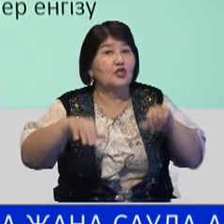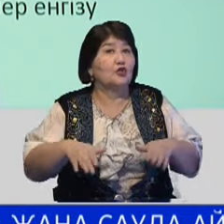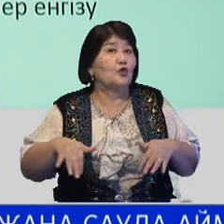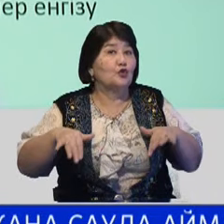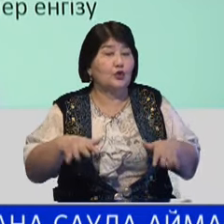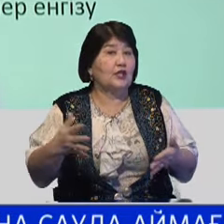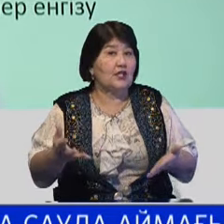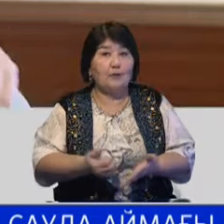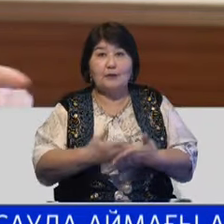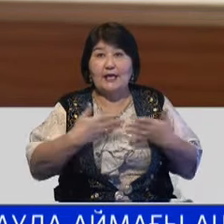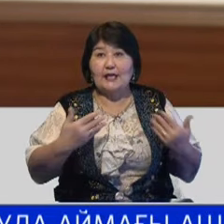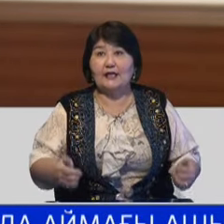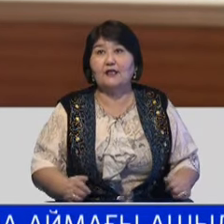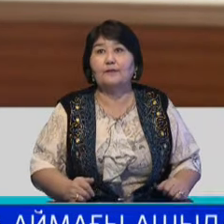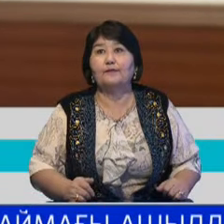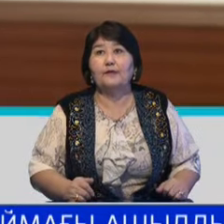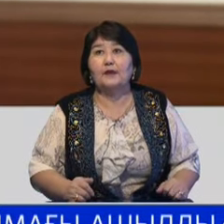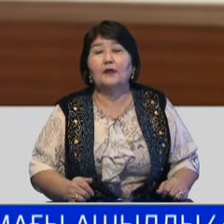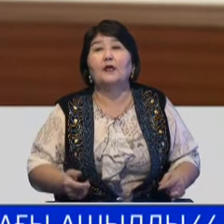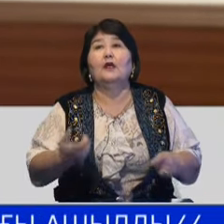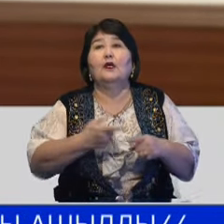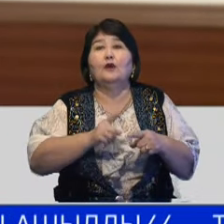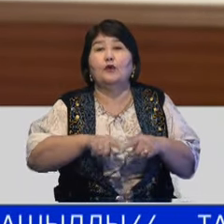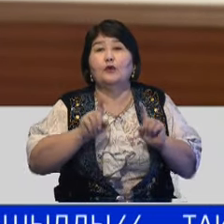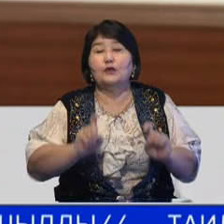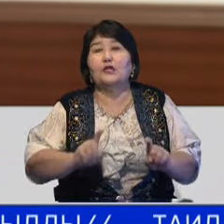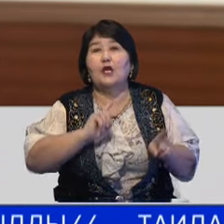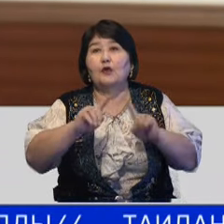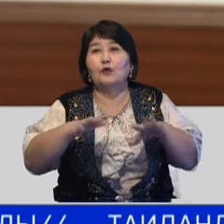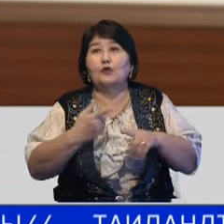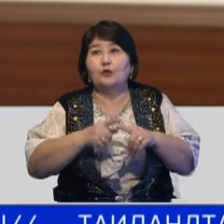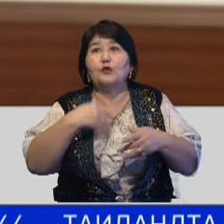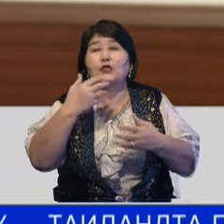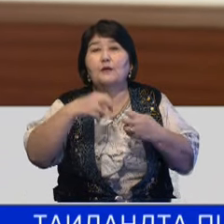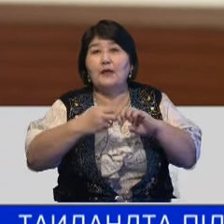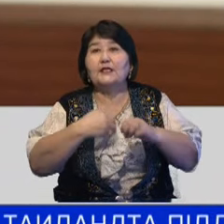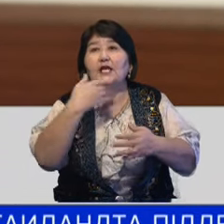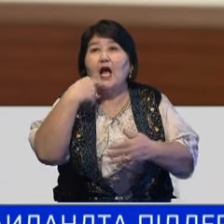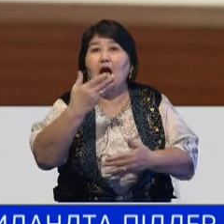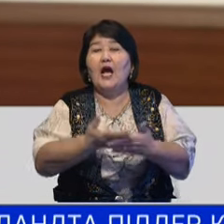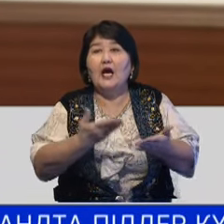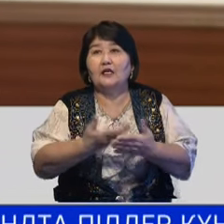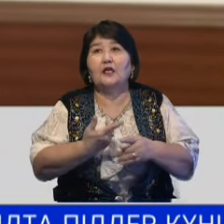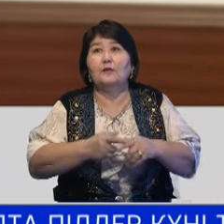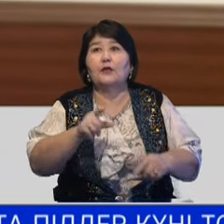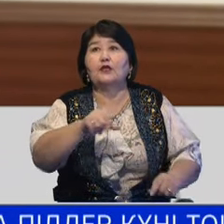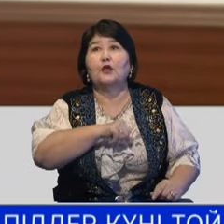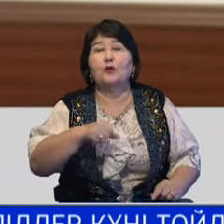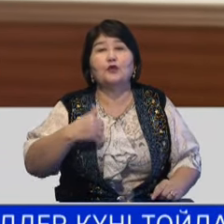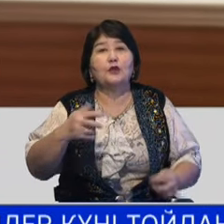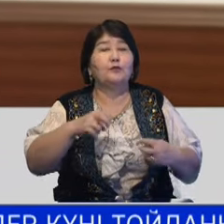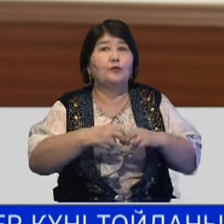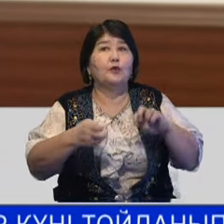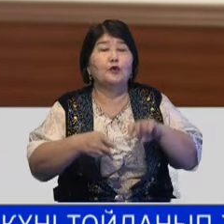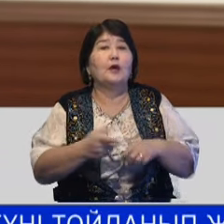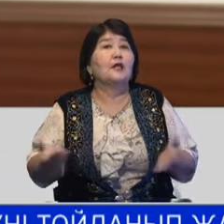жолдары табылмай келеді. Осындай важды отырысында мен осы мәселені дұрыстап айтып едім. Бірақ біз ол кездері бұл проблеманың